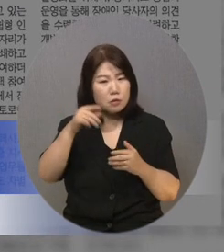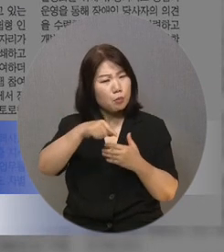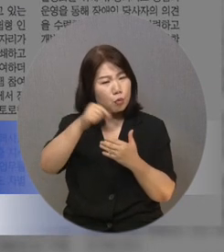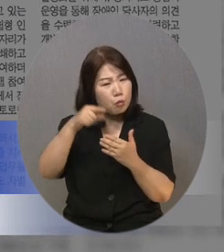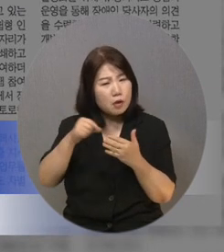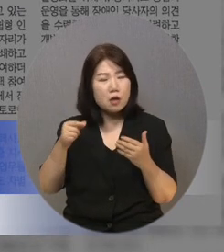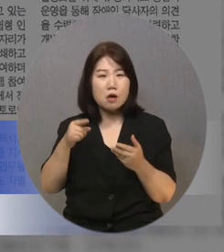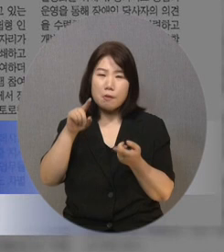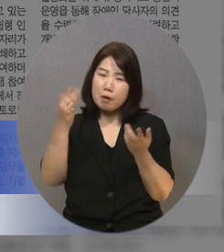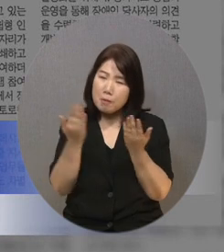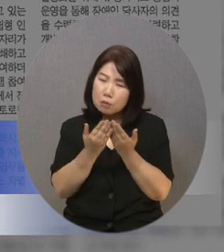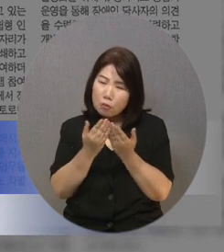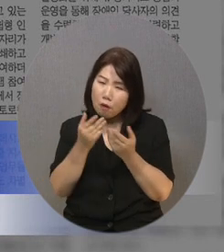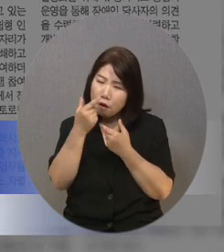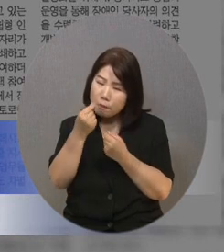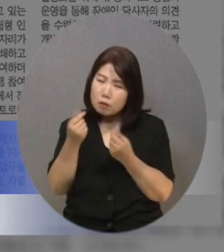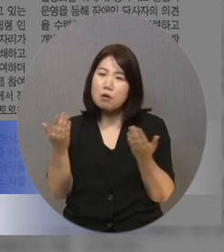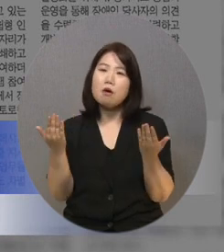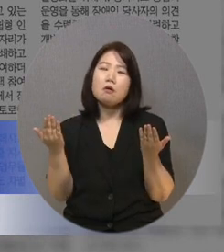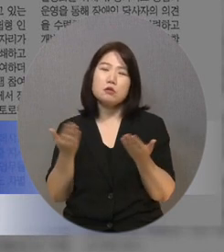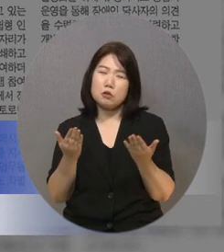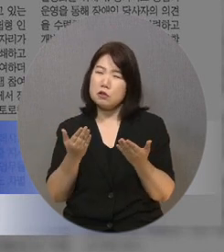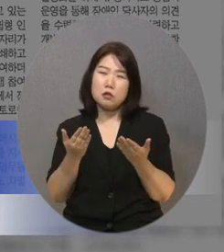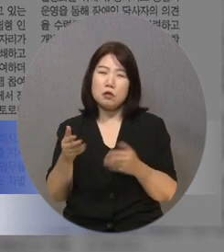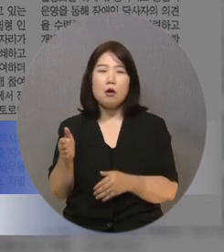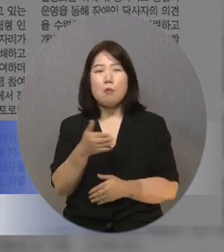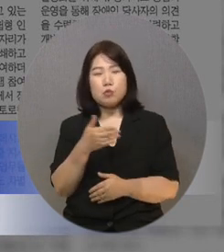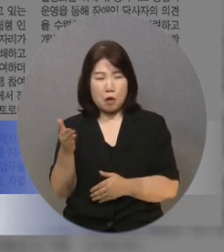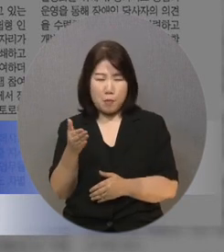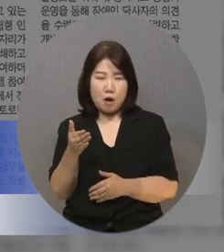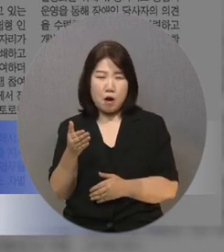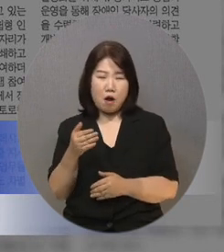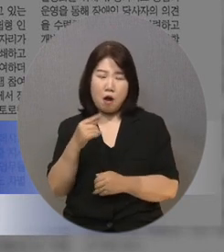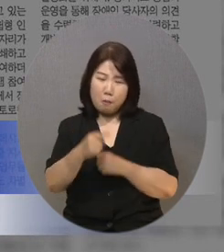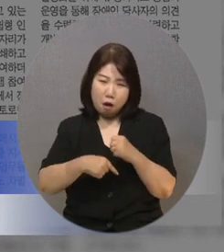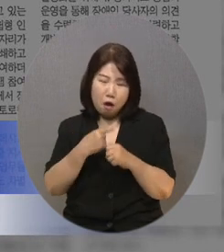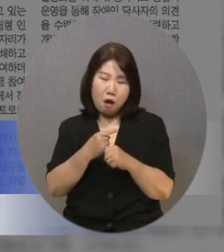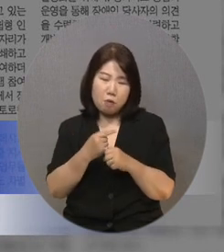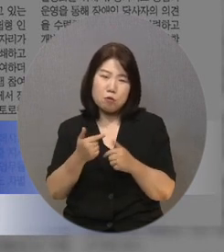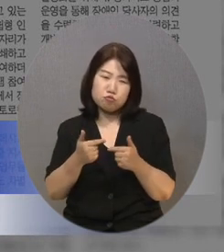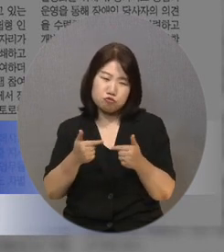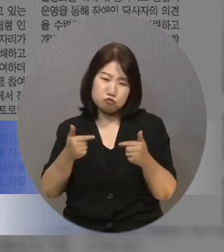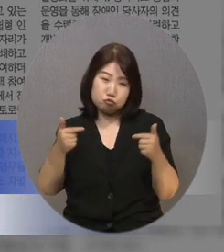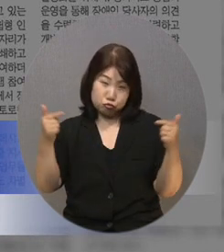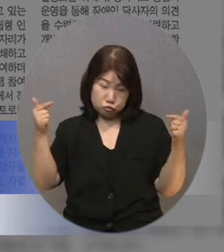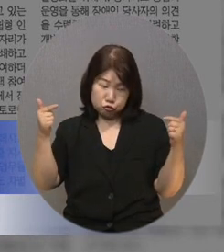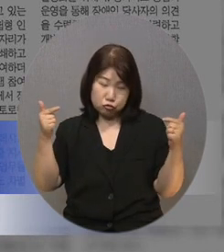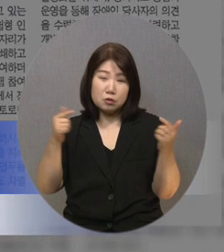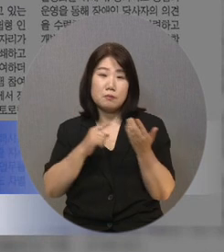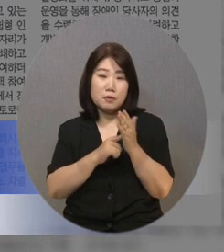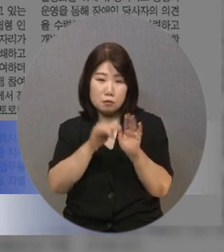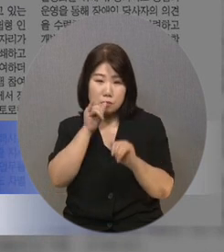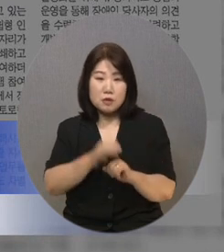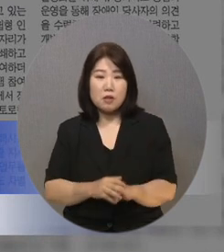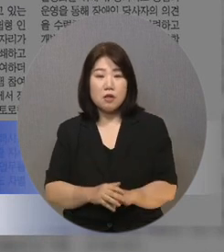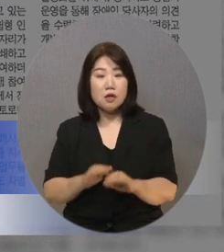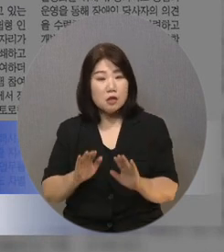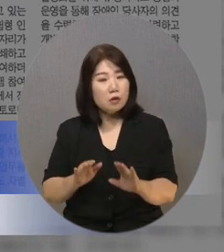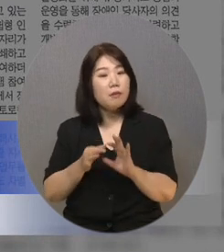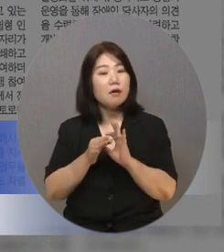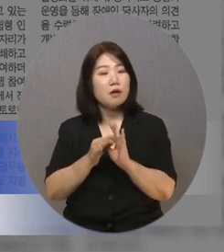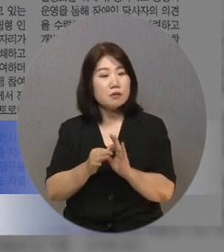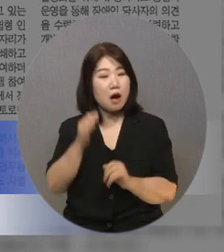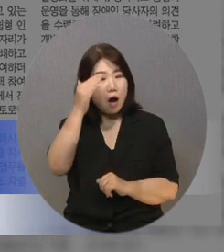만한 적합한 직종이 없다는 응답이 매년 증가하고 있다는 분석 결과를 강조하고 있는데요 이와